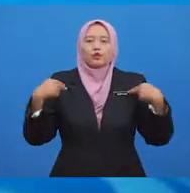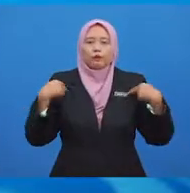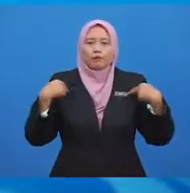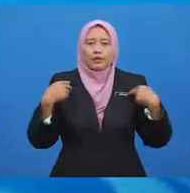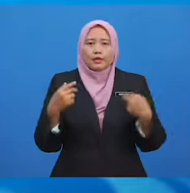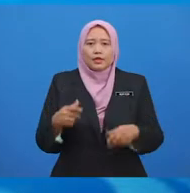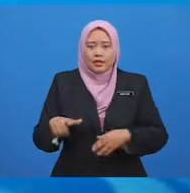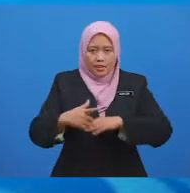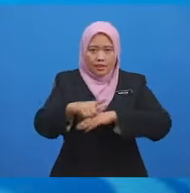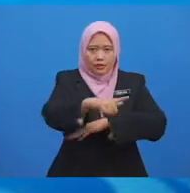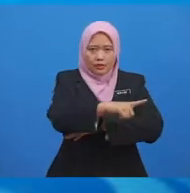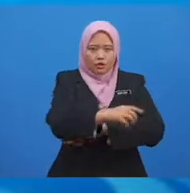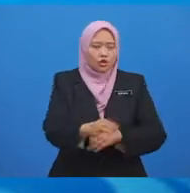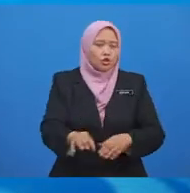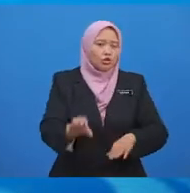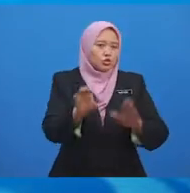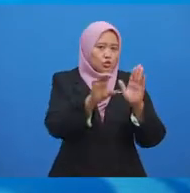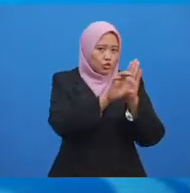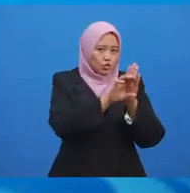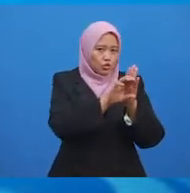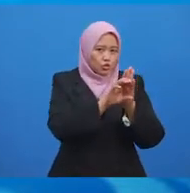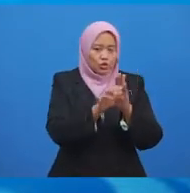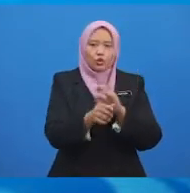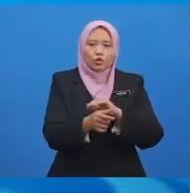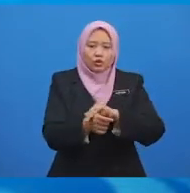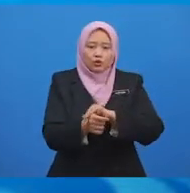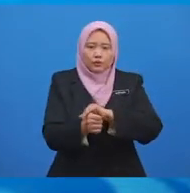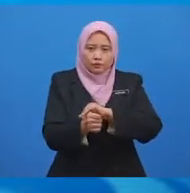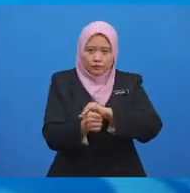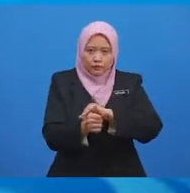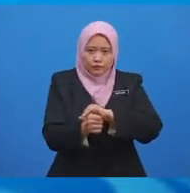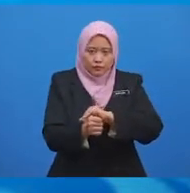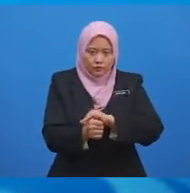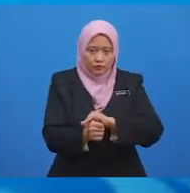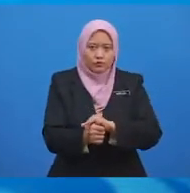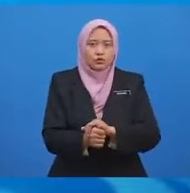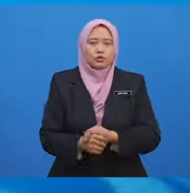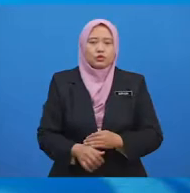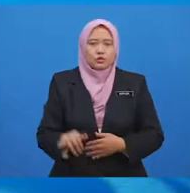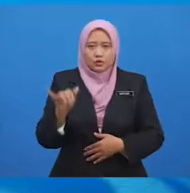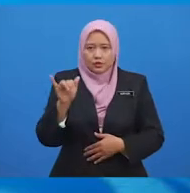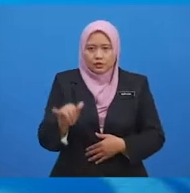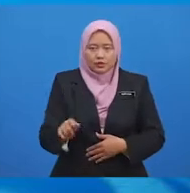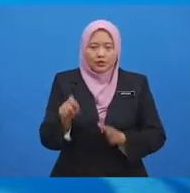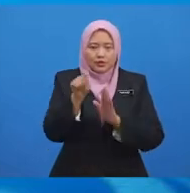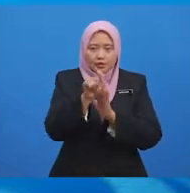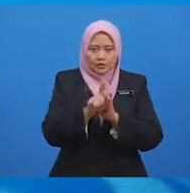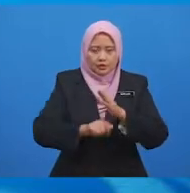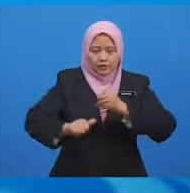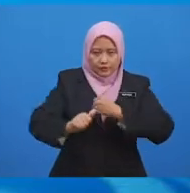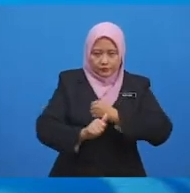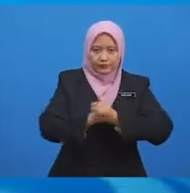Contohnya, penyu merupakan spesies haiwan yang terancam.